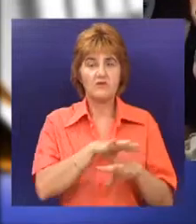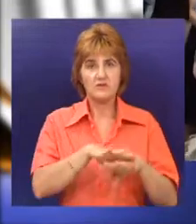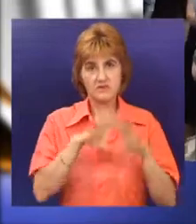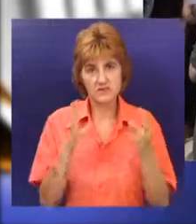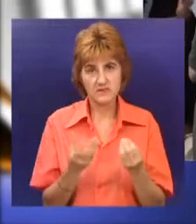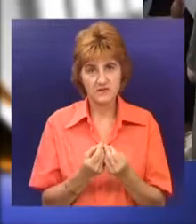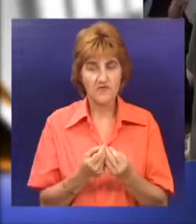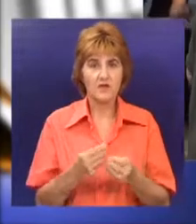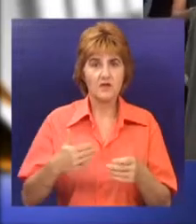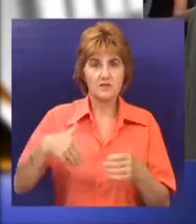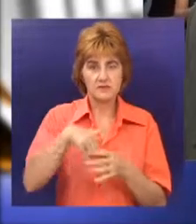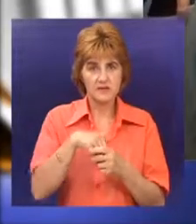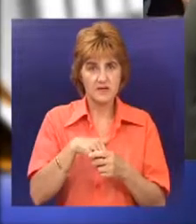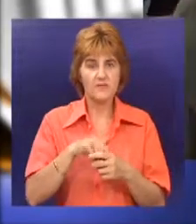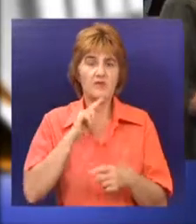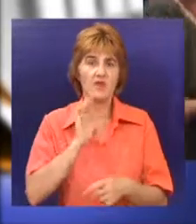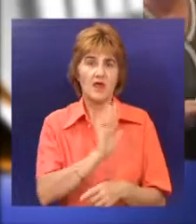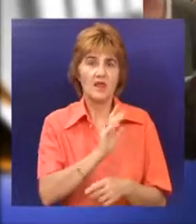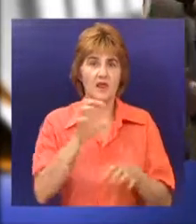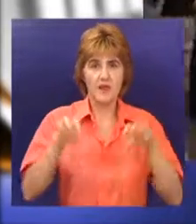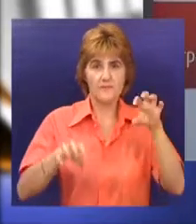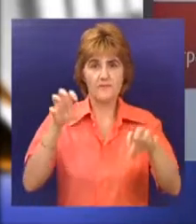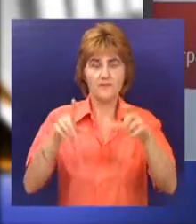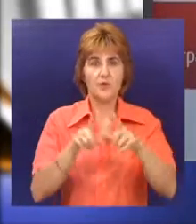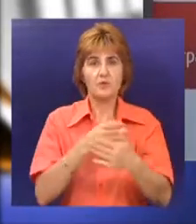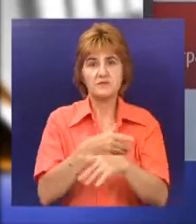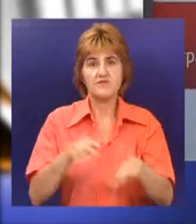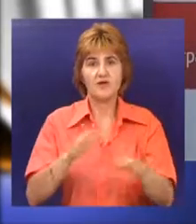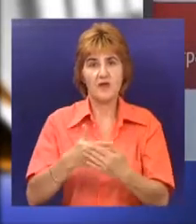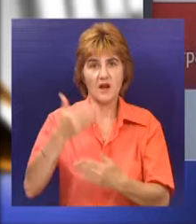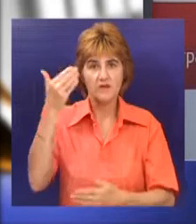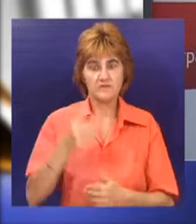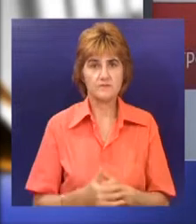uz podršku Nacionalne službe za zapošljavanje i njenih filijala širom zemlje.